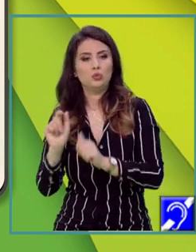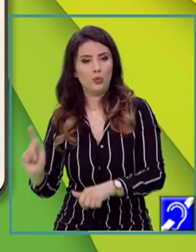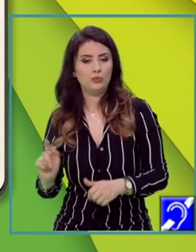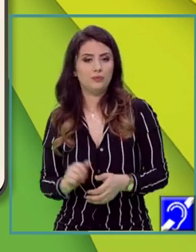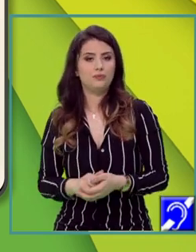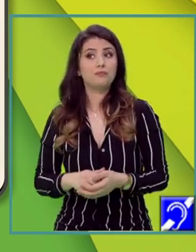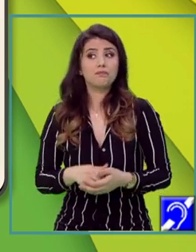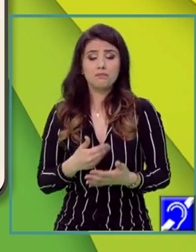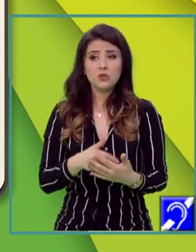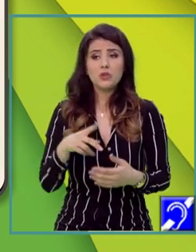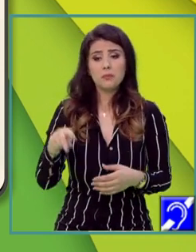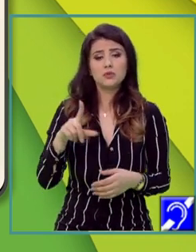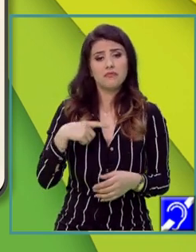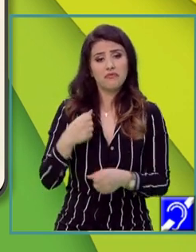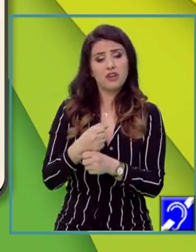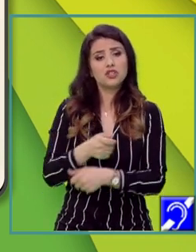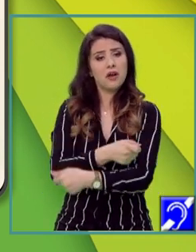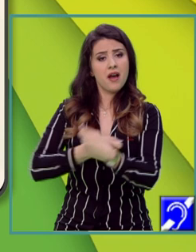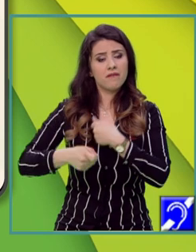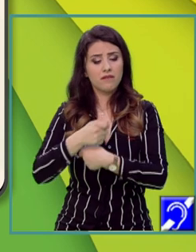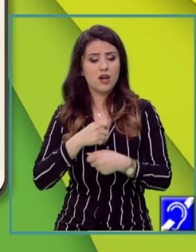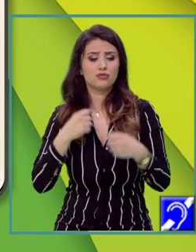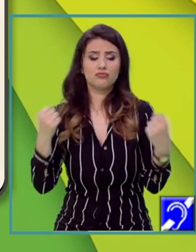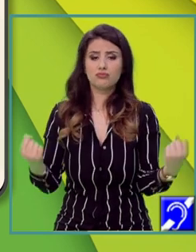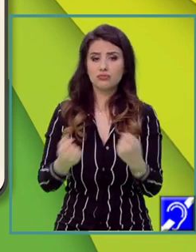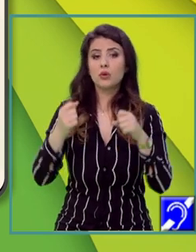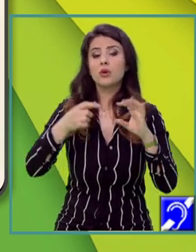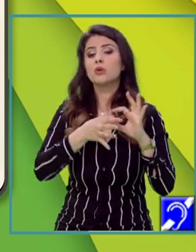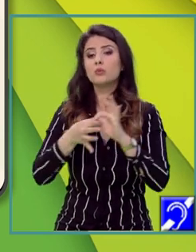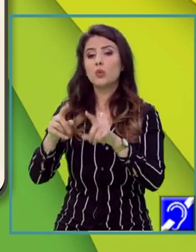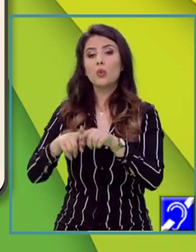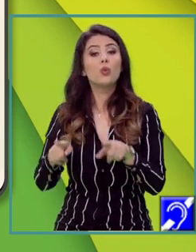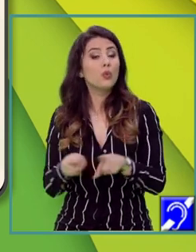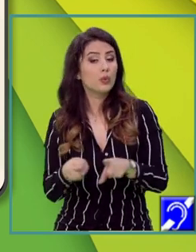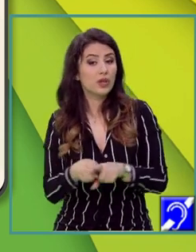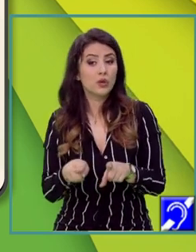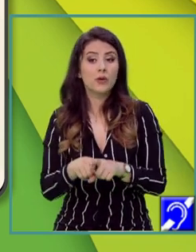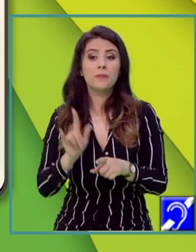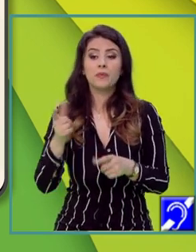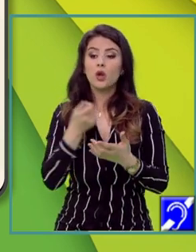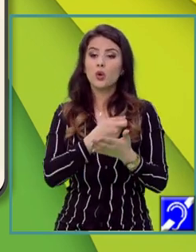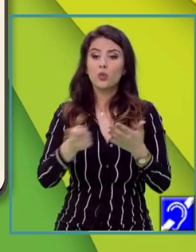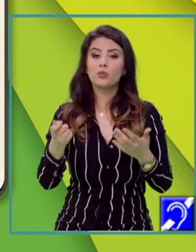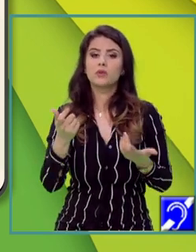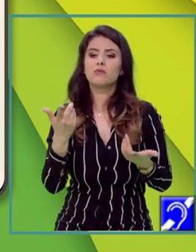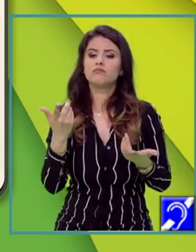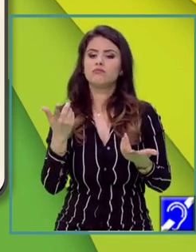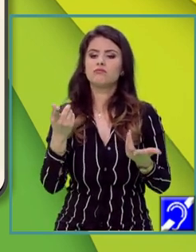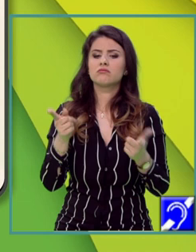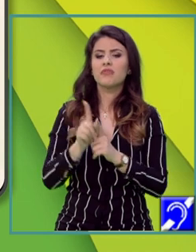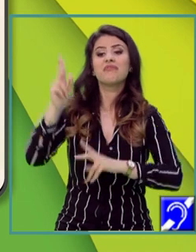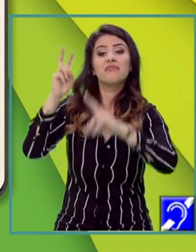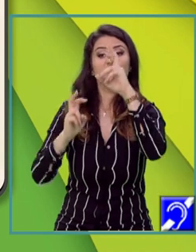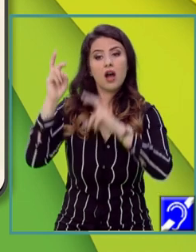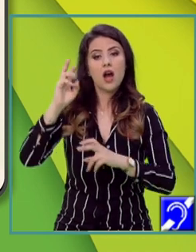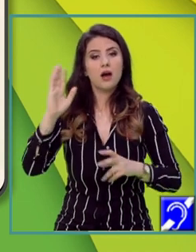in direct în afaceri alături de nie gheorghidiu și Tănase Vasilescu lumânărar u prin cumpărarea unei metalurgi care